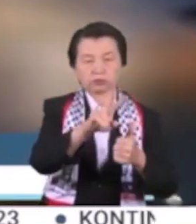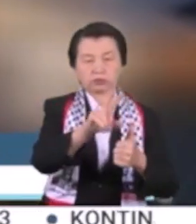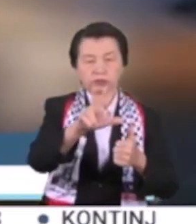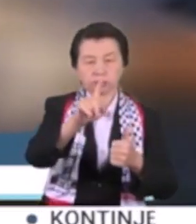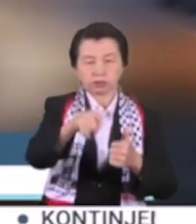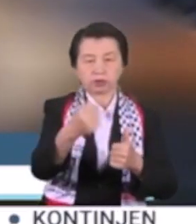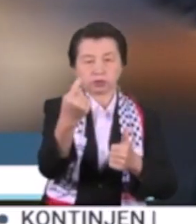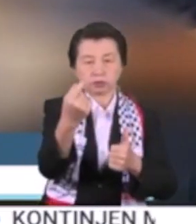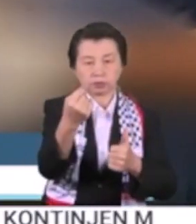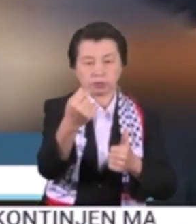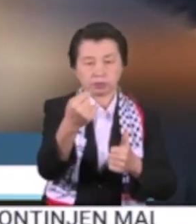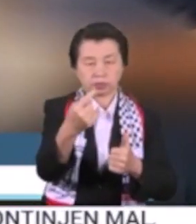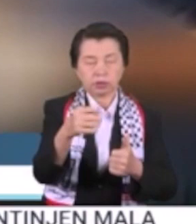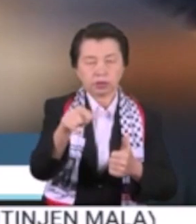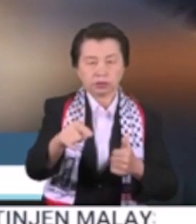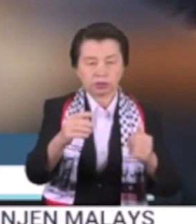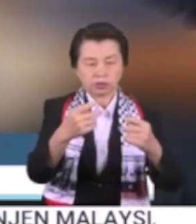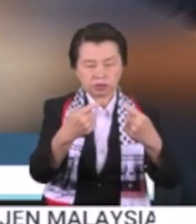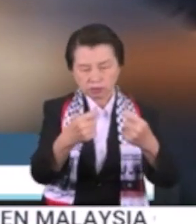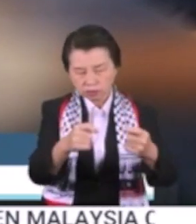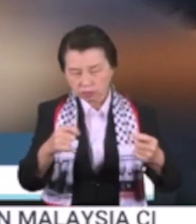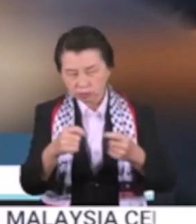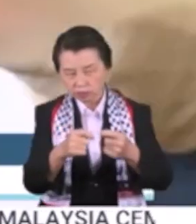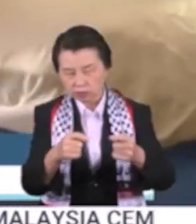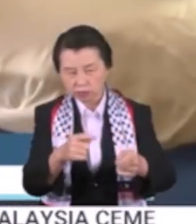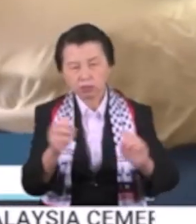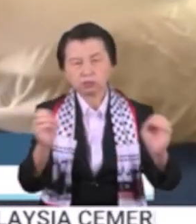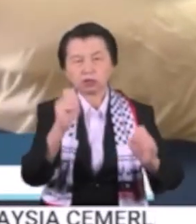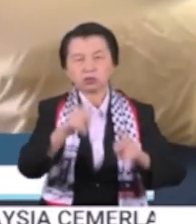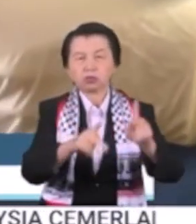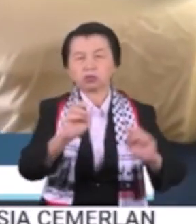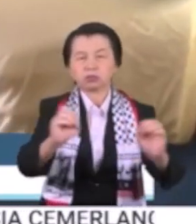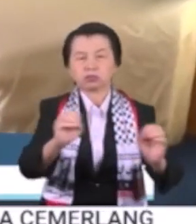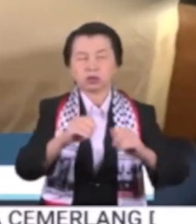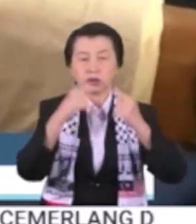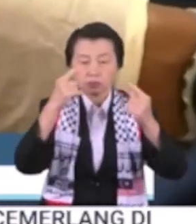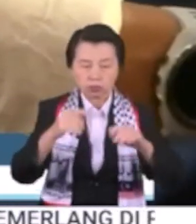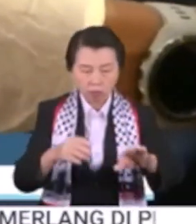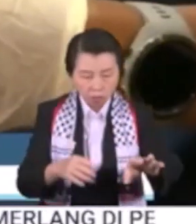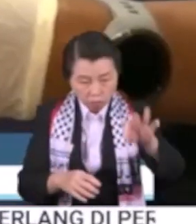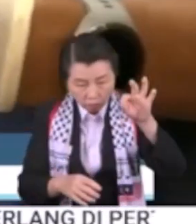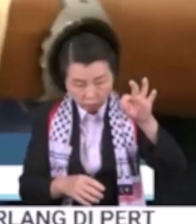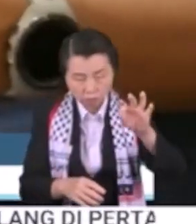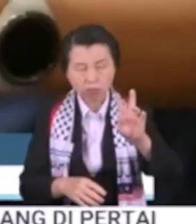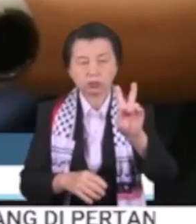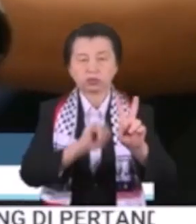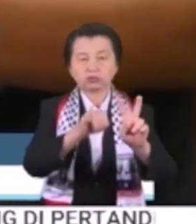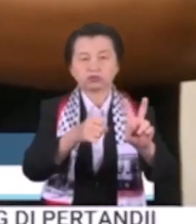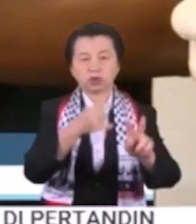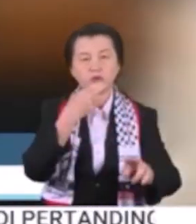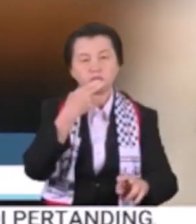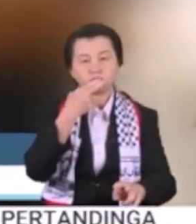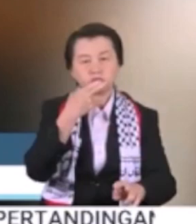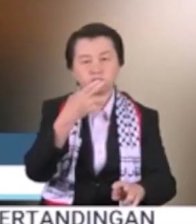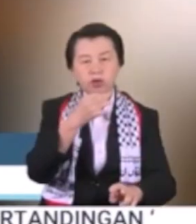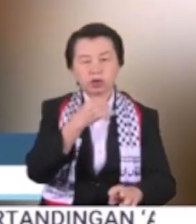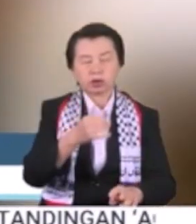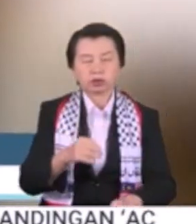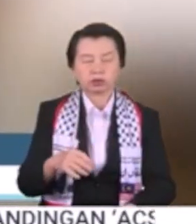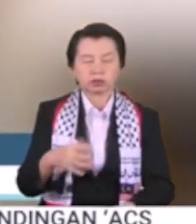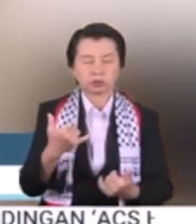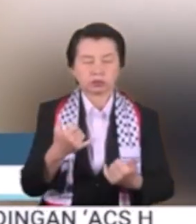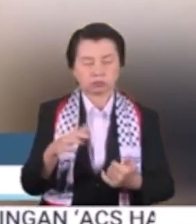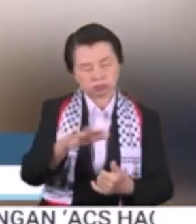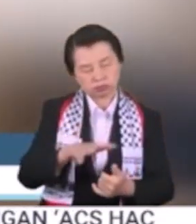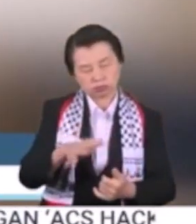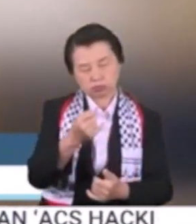23 November lalu di sebuah premis kediaman tidak berpenghuni berjaya menemui lebih 2 juta batang rokok putih dan keretik